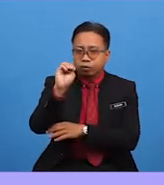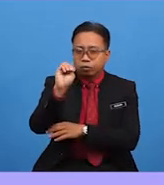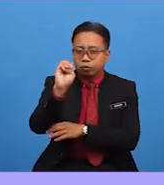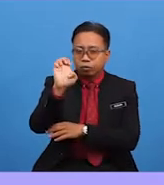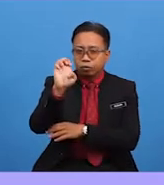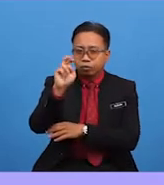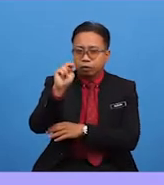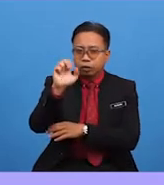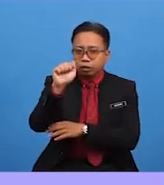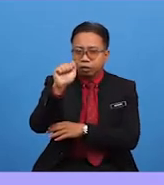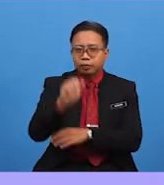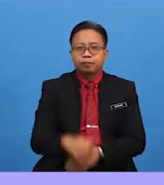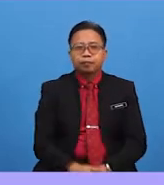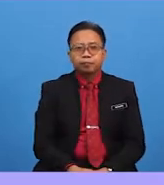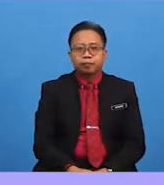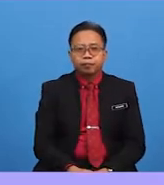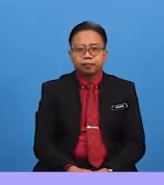Fenomena.